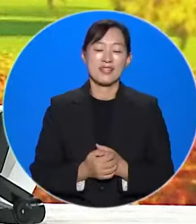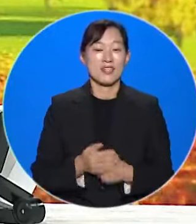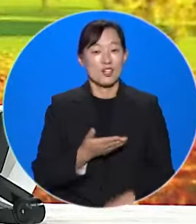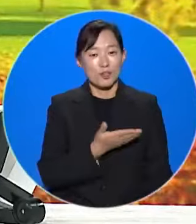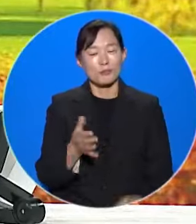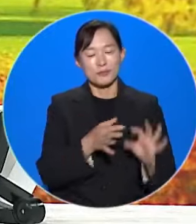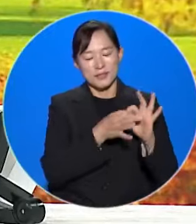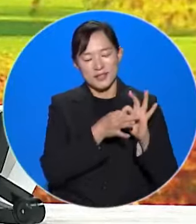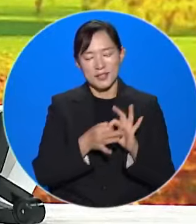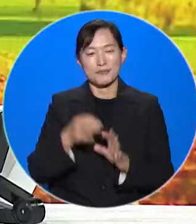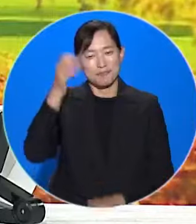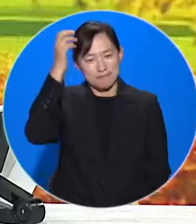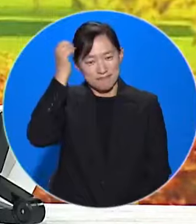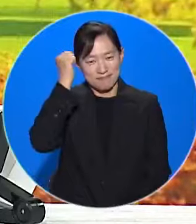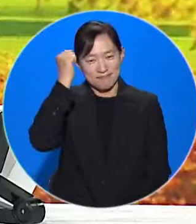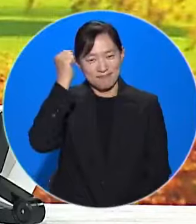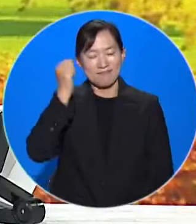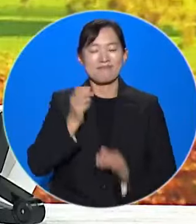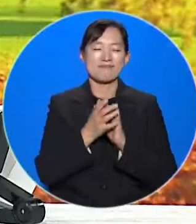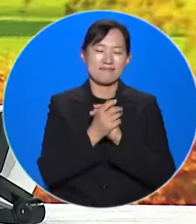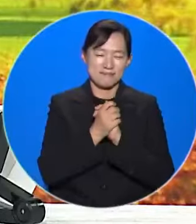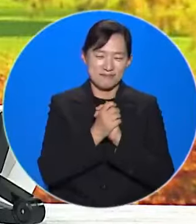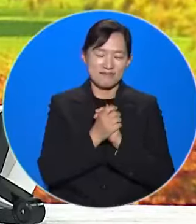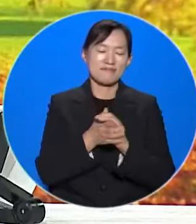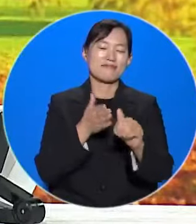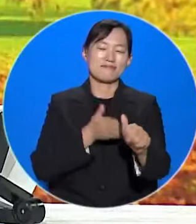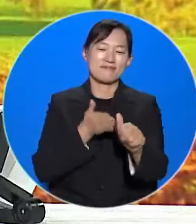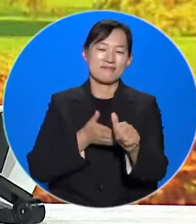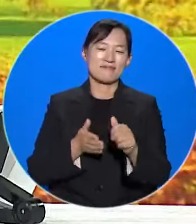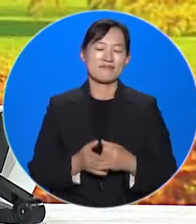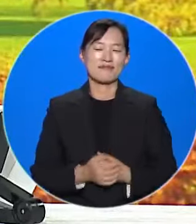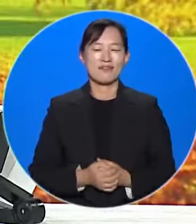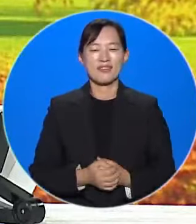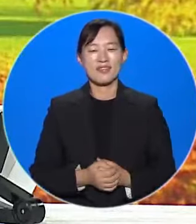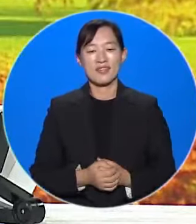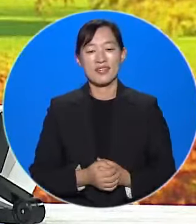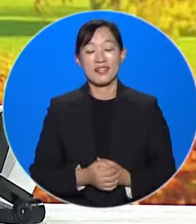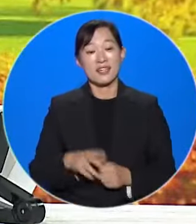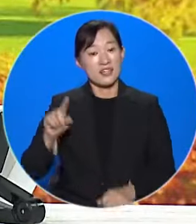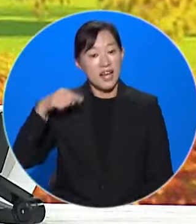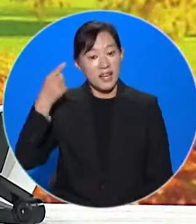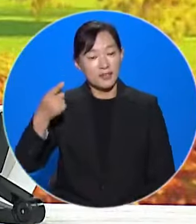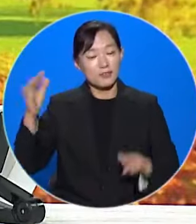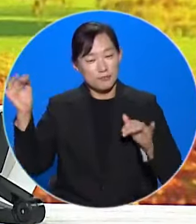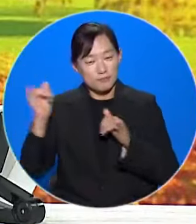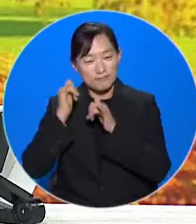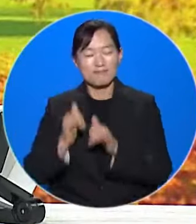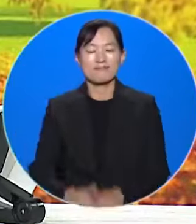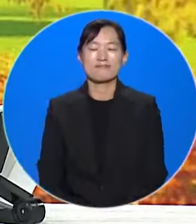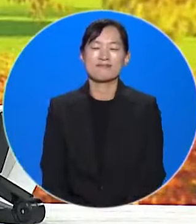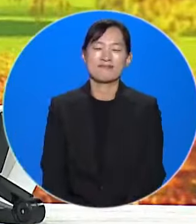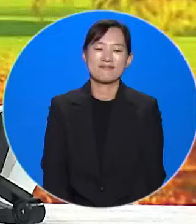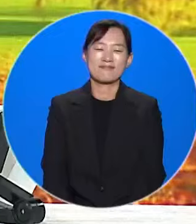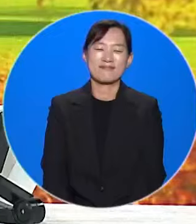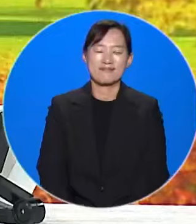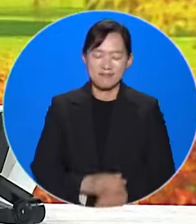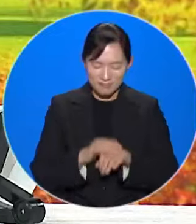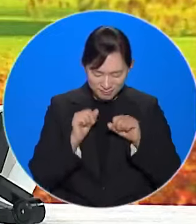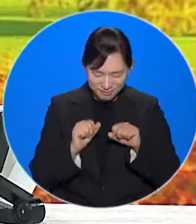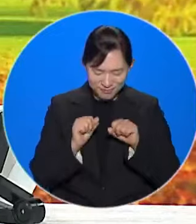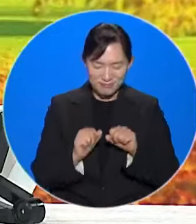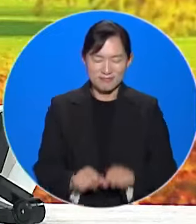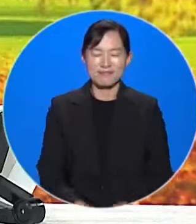여러분 계속해서 기억해 주시고 기도해 주시면 감사하겠습니다. 자, 그럼 다음 전화 연결하도록 하겠는데요.